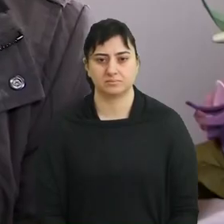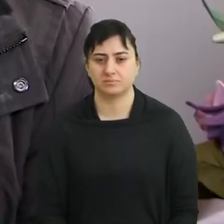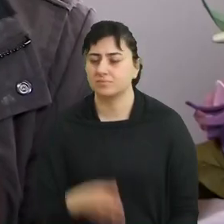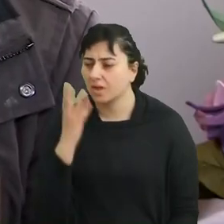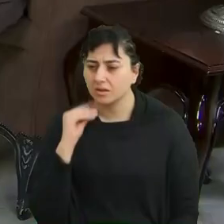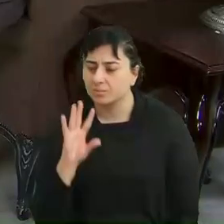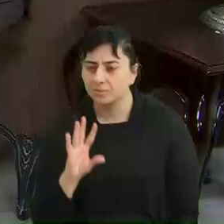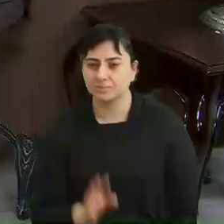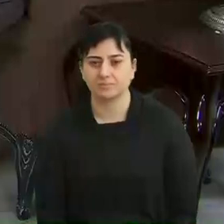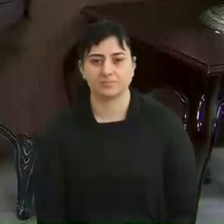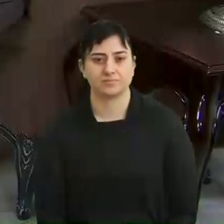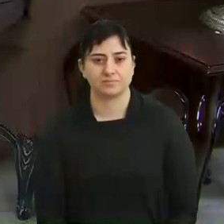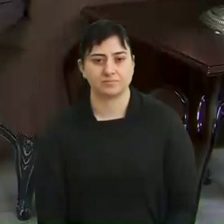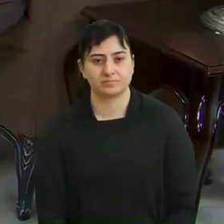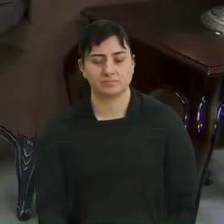Anlamadım.